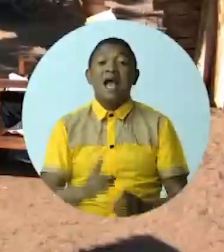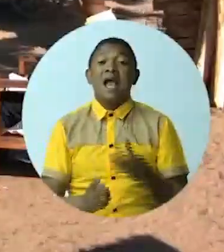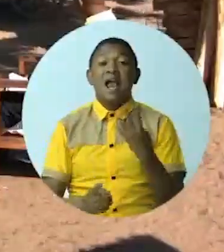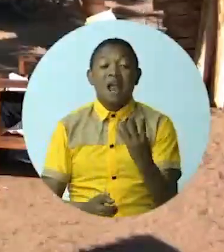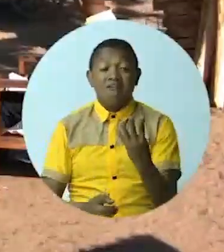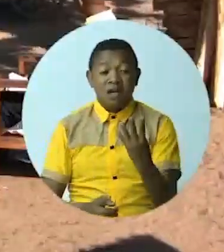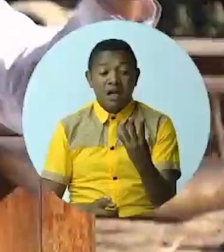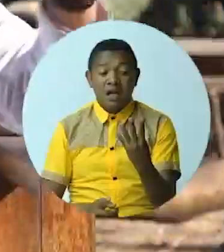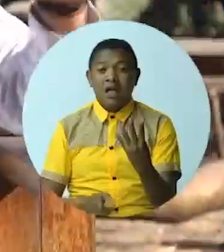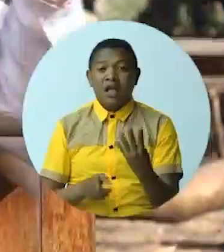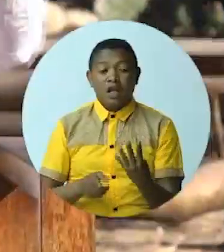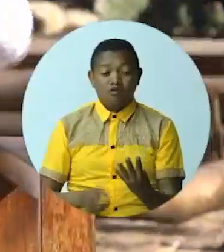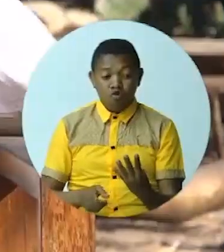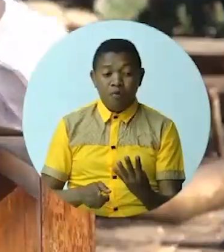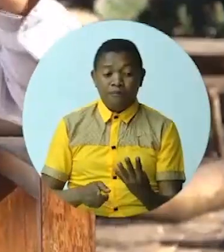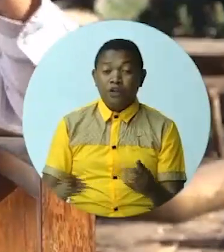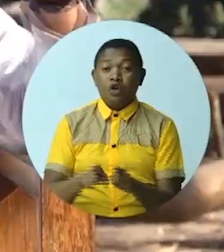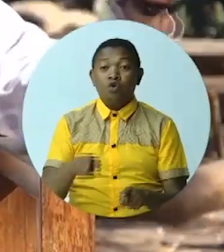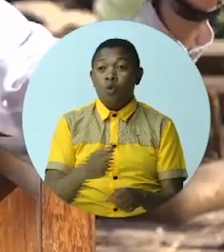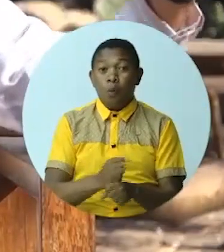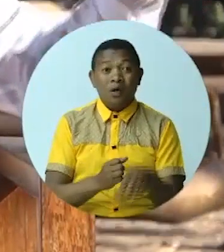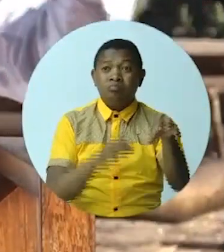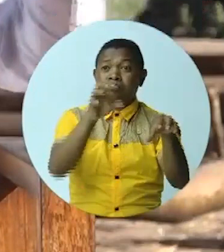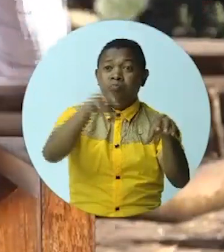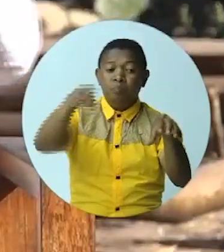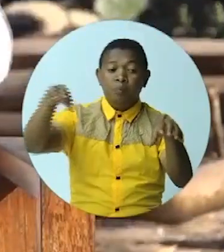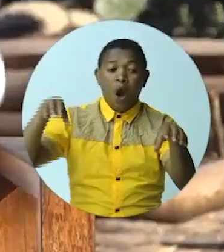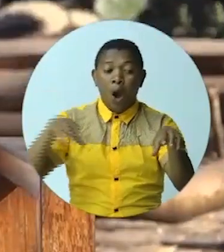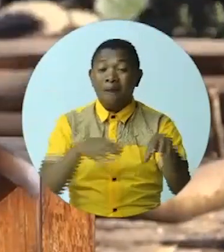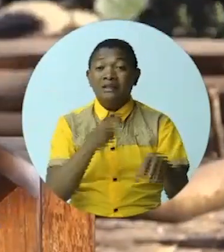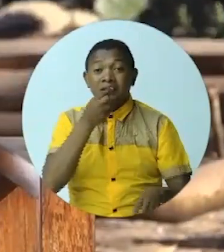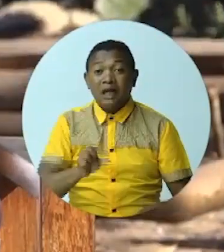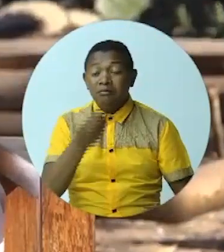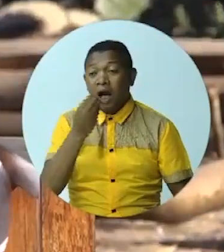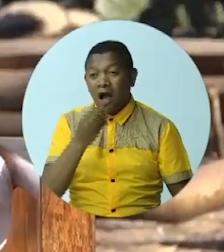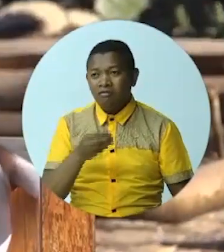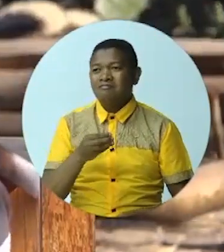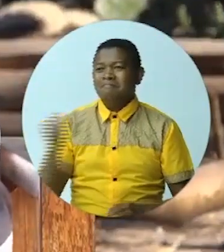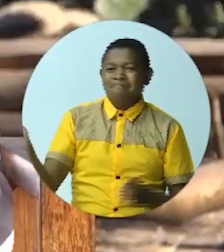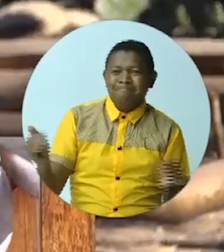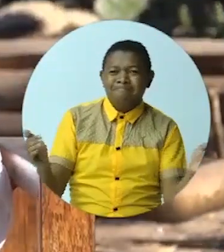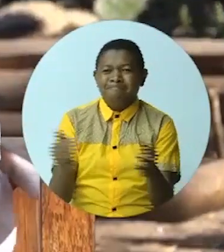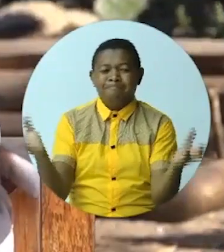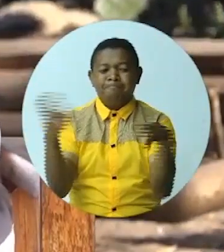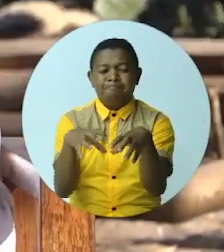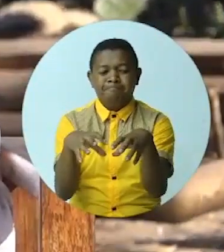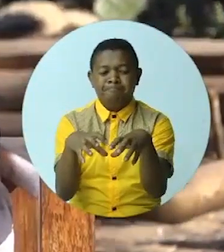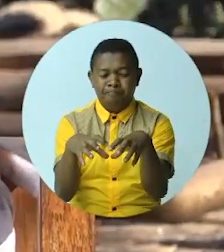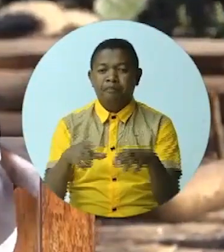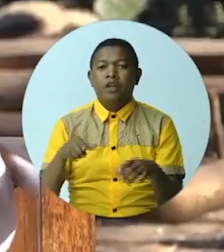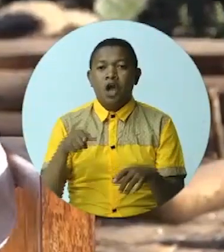anakiefatra. De tsy ampy sakafo rehetrarehetra zany mandidiny isaka distrikta de hoentina ao anatin'io toby io. Ametrahana zany ao